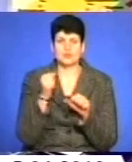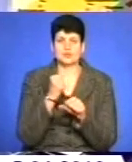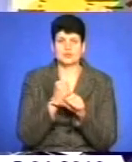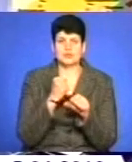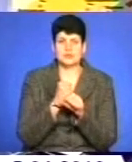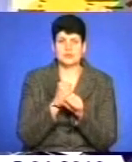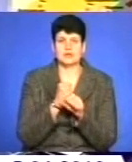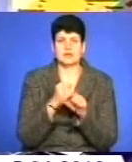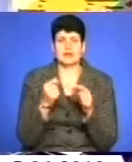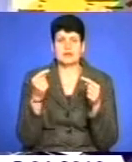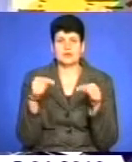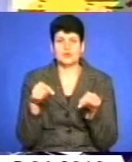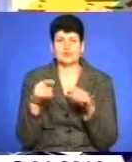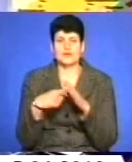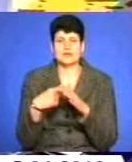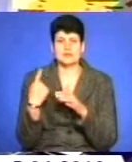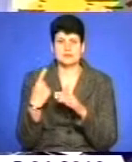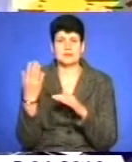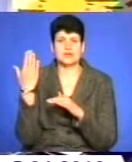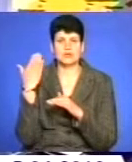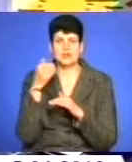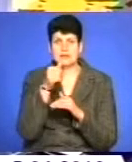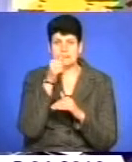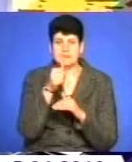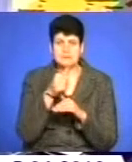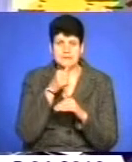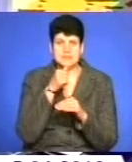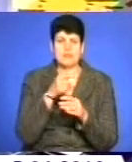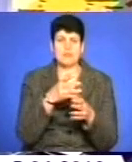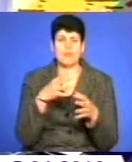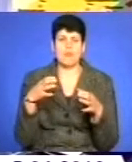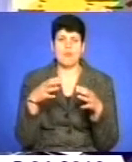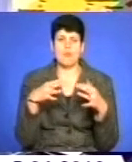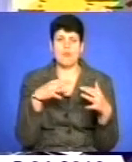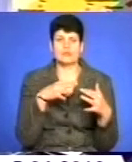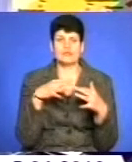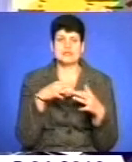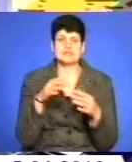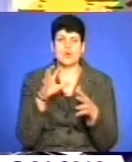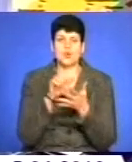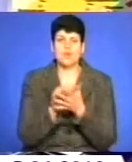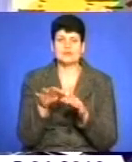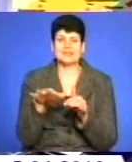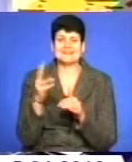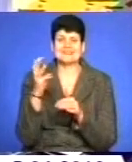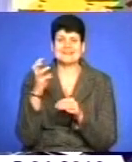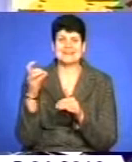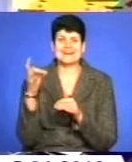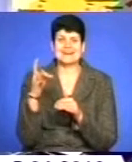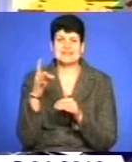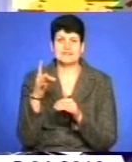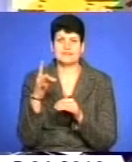у Донецькій області. За минулий місяць у районі Авдіївки бойовики з окупованих районів майже 300 разів